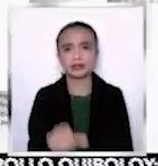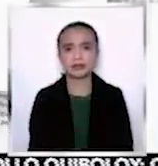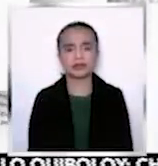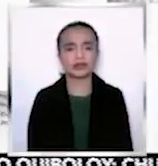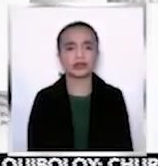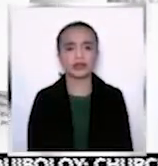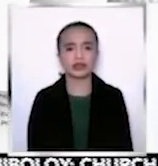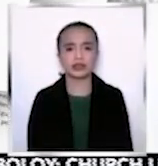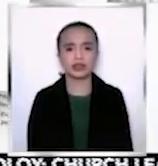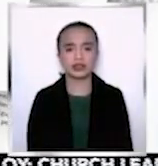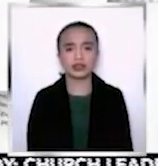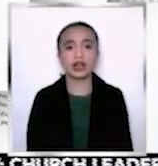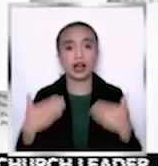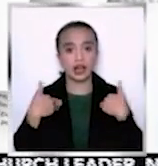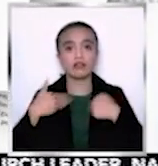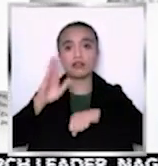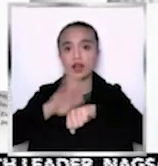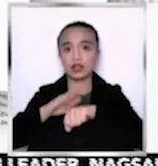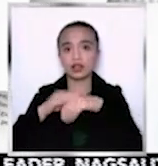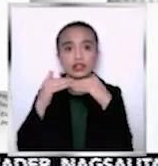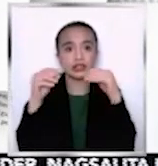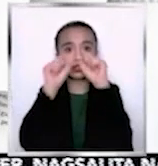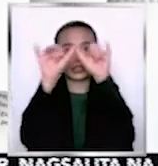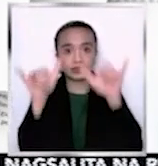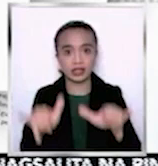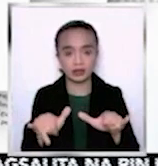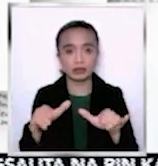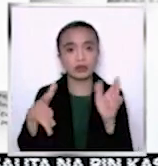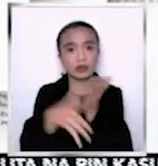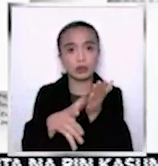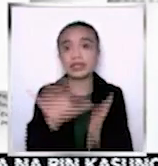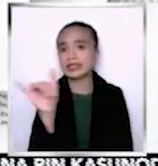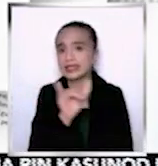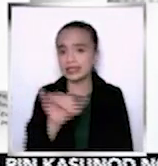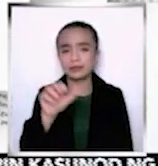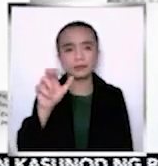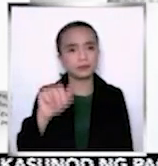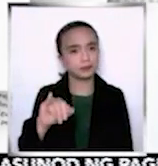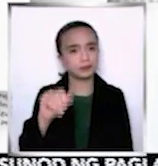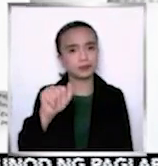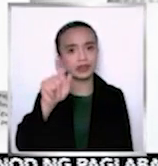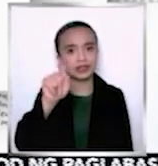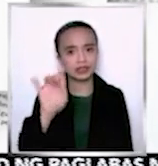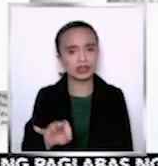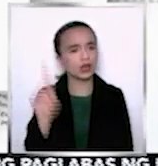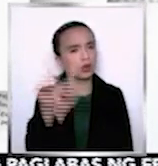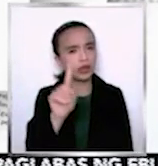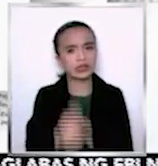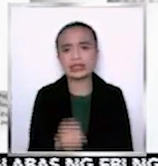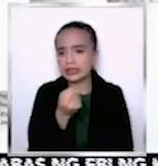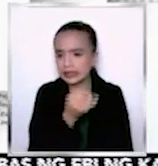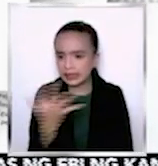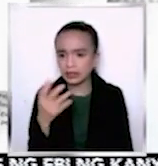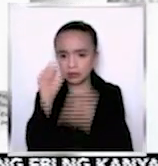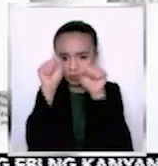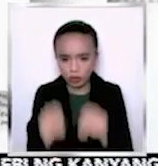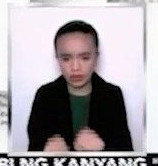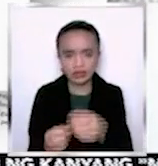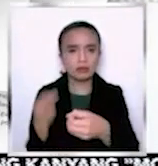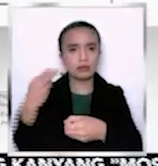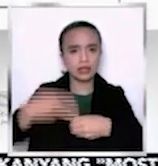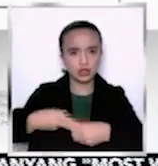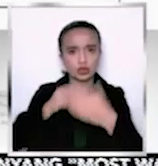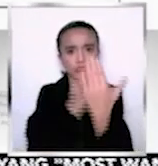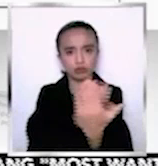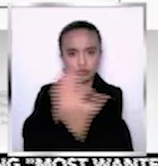level system din ang COMELEC Campaign Committee na katulad ng sa IATF na nagtatakda kung ilan ang pwedeng lumahok sa in-person